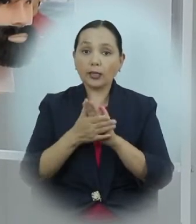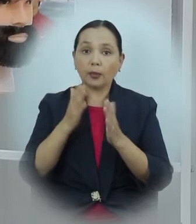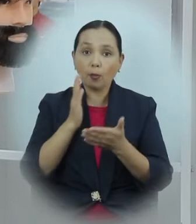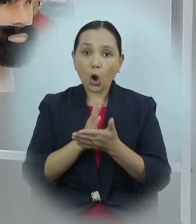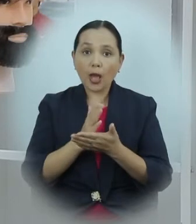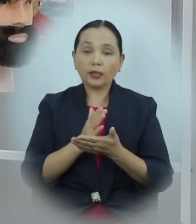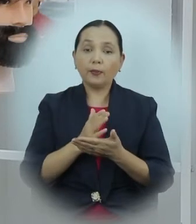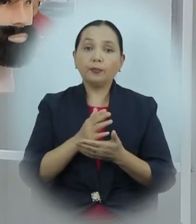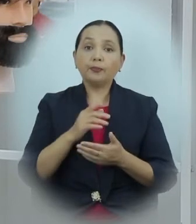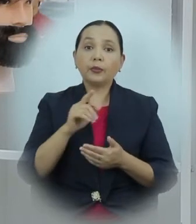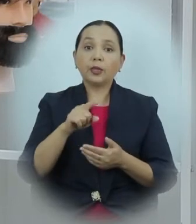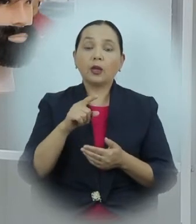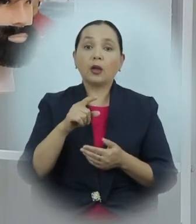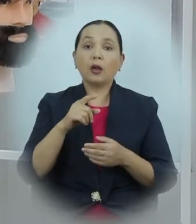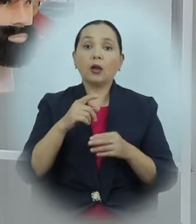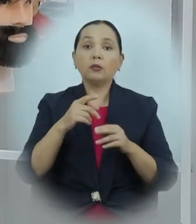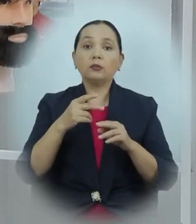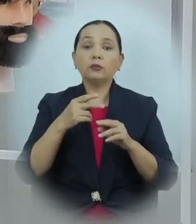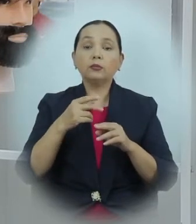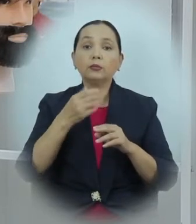holat ishlatiladi. Bo'yin tekislash,